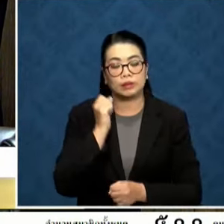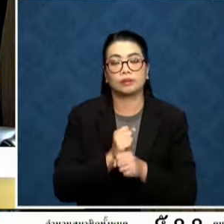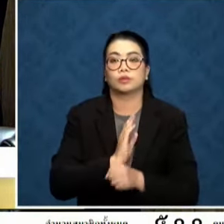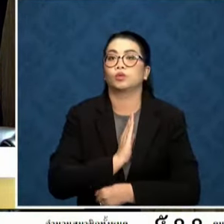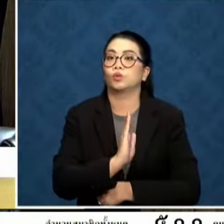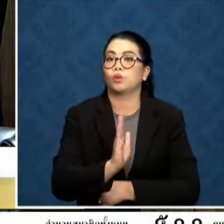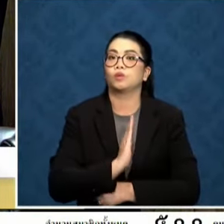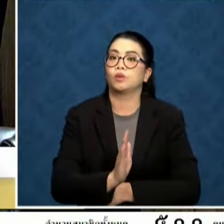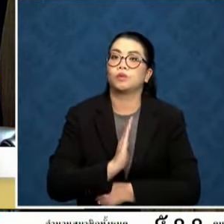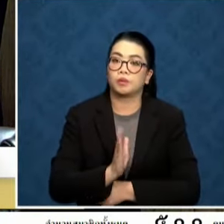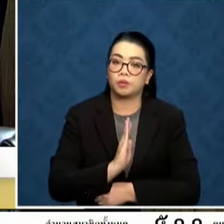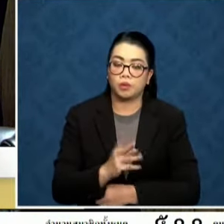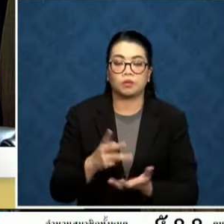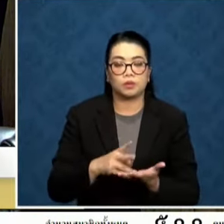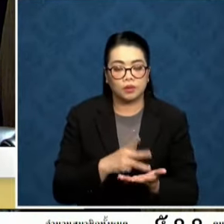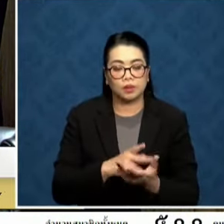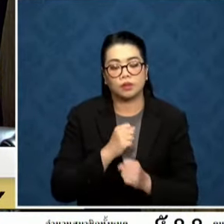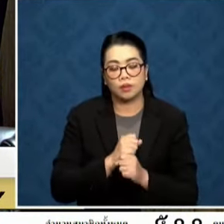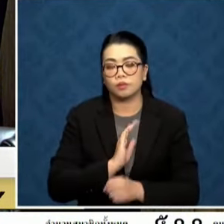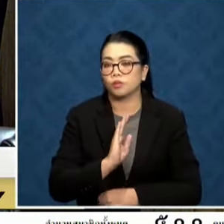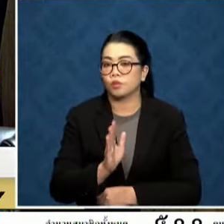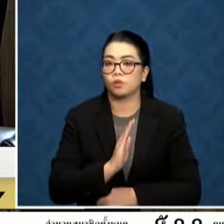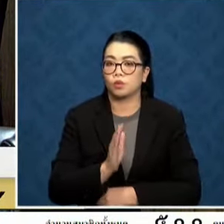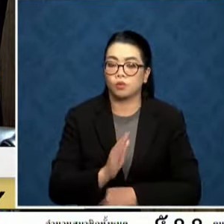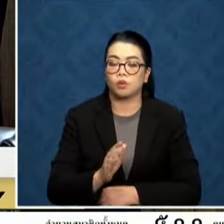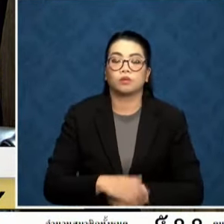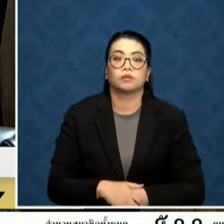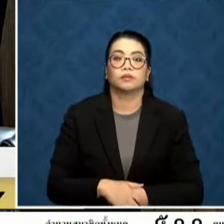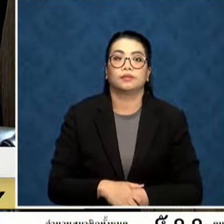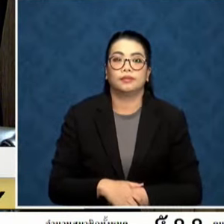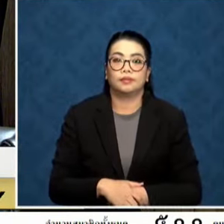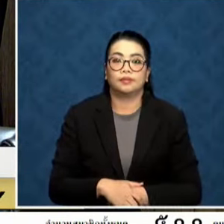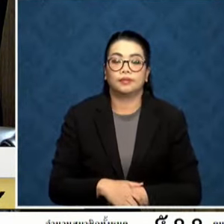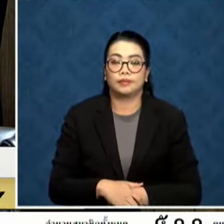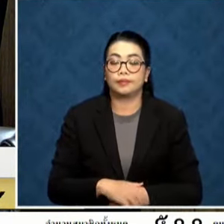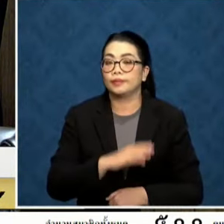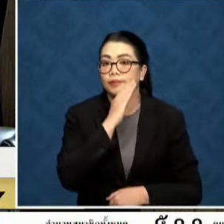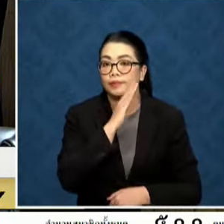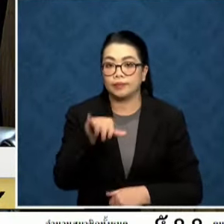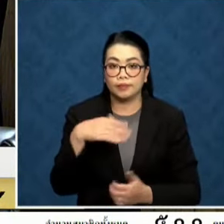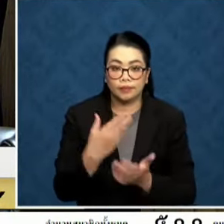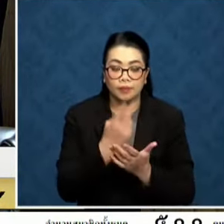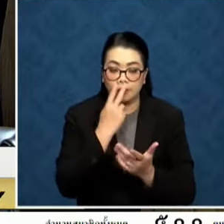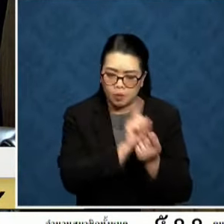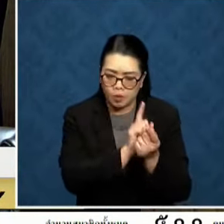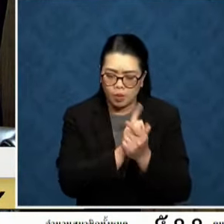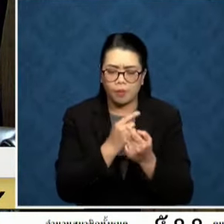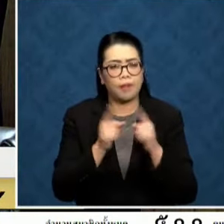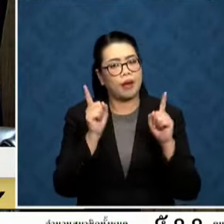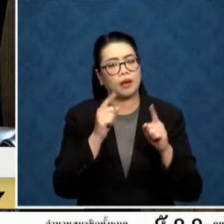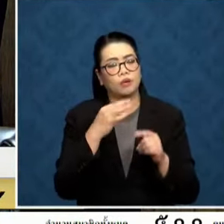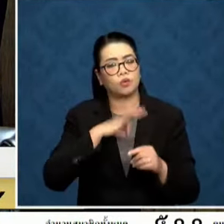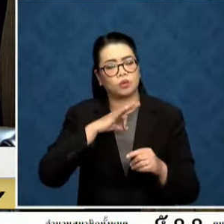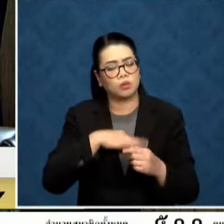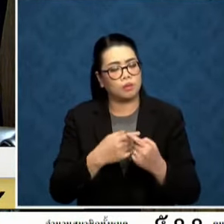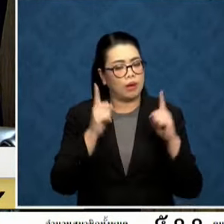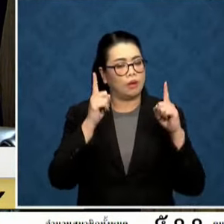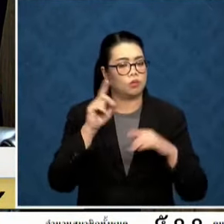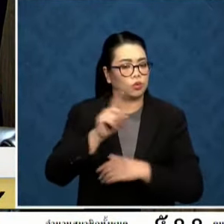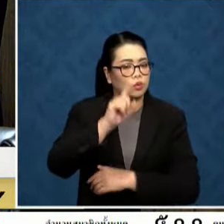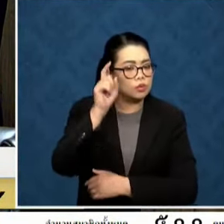การหลักวิชาการที่ได้ร่ำเรียนมาหากท่านพบว่ามันมีความผิดปกตินะ